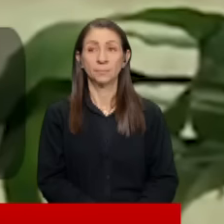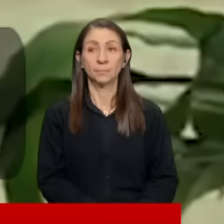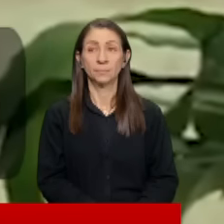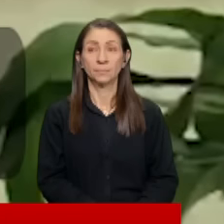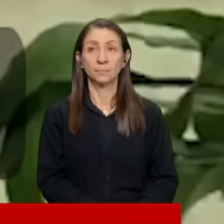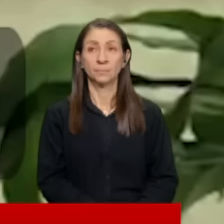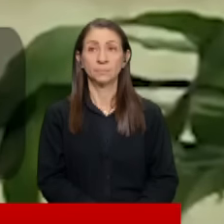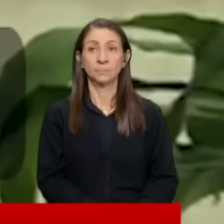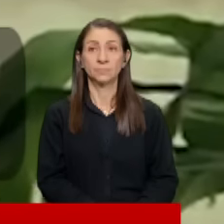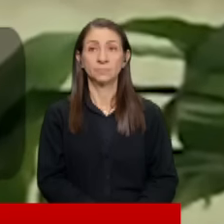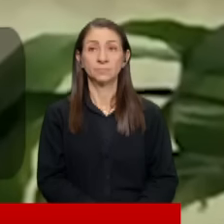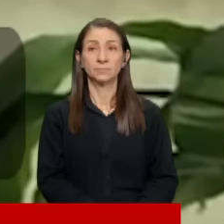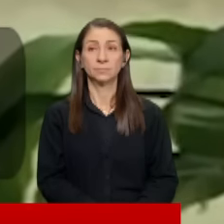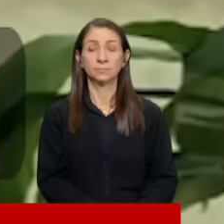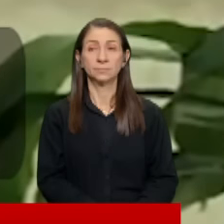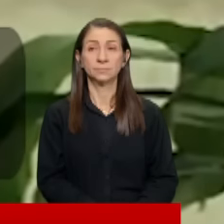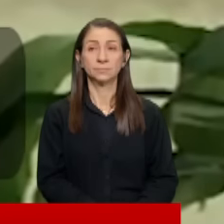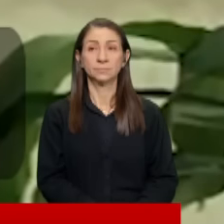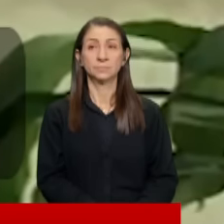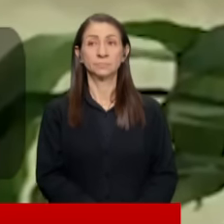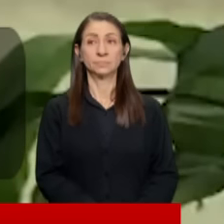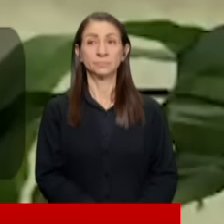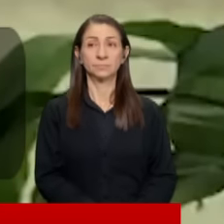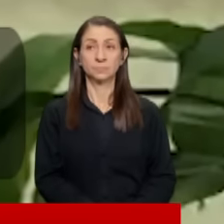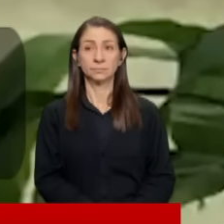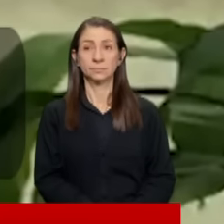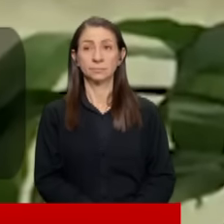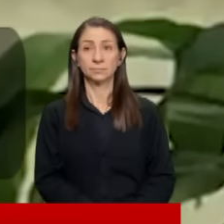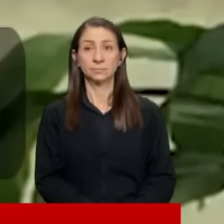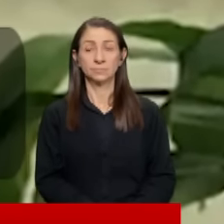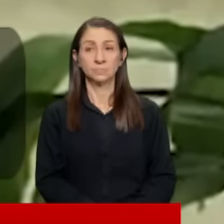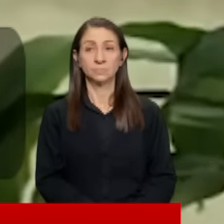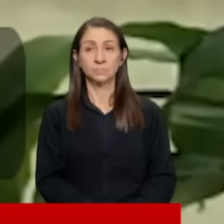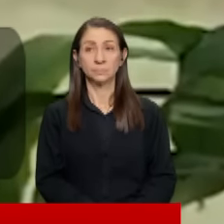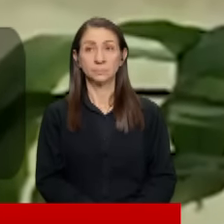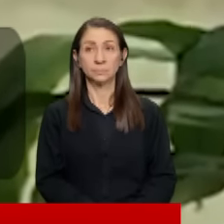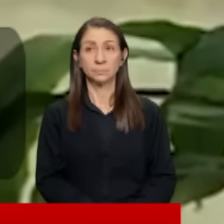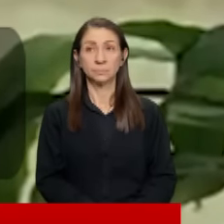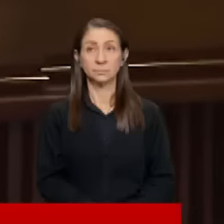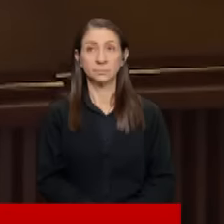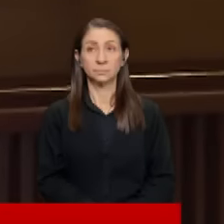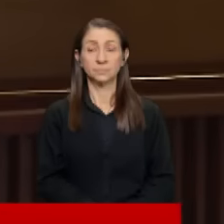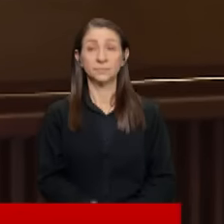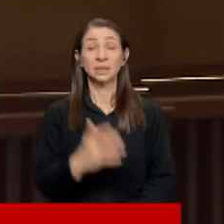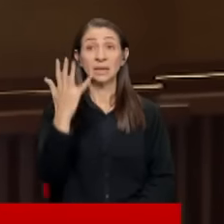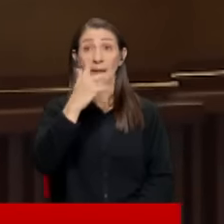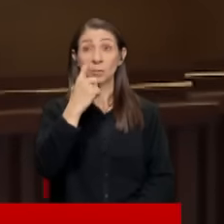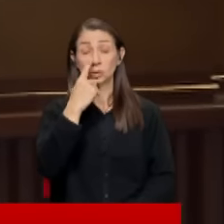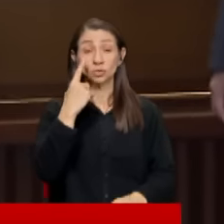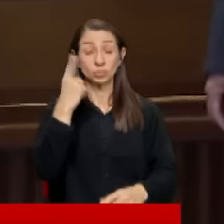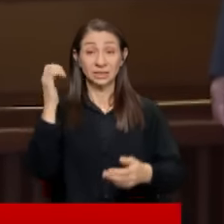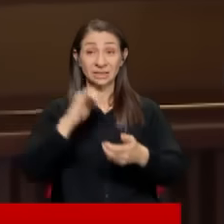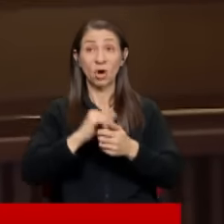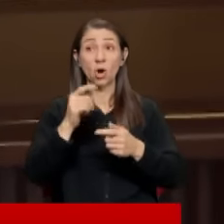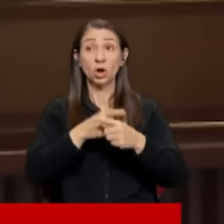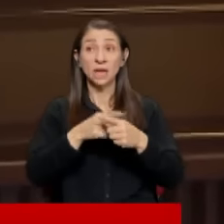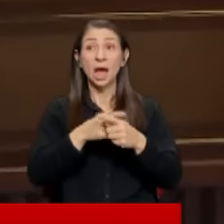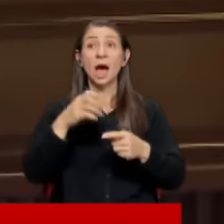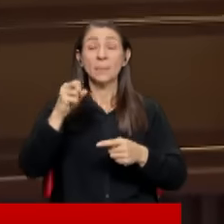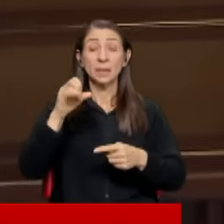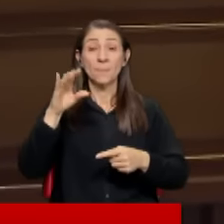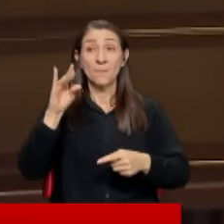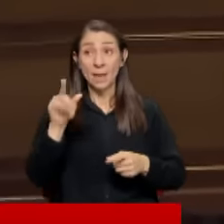kamu kurumlarıyla ilgili, hastanelerle ilgili. Yalnız siz kantinleriyle uğraşırsınız. Onların ihaleleriyle uğraşırsınız. Karabük'te Cumhur İttifakı'nın ortakları AK